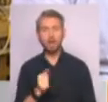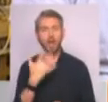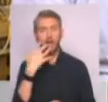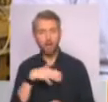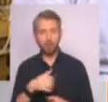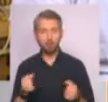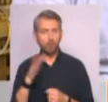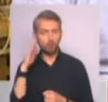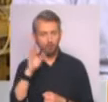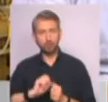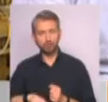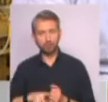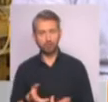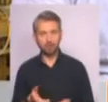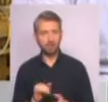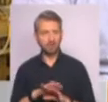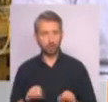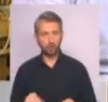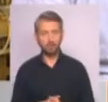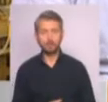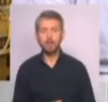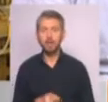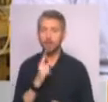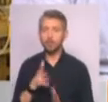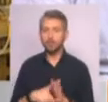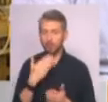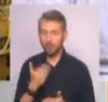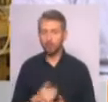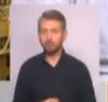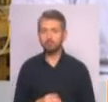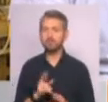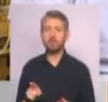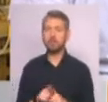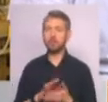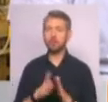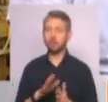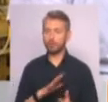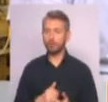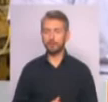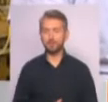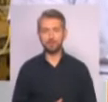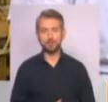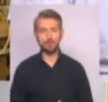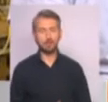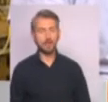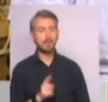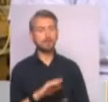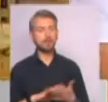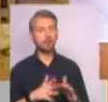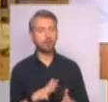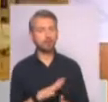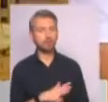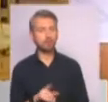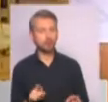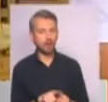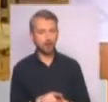и холодную воду только, и все. Зрозуміло, дякую. Пане Романе, як в такій ситуації буде? Ну, в цій ситуації бути наступним